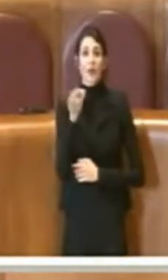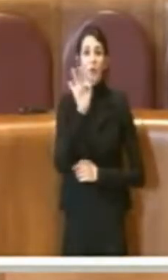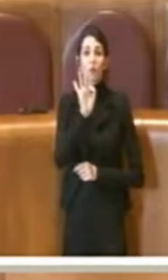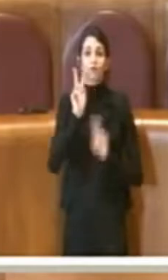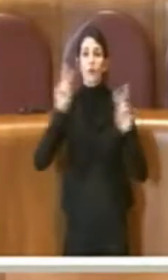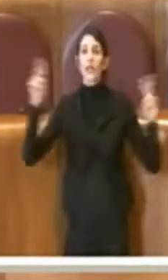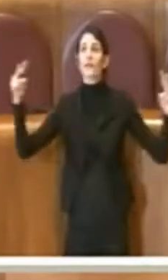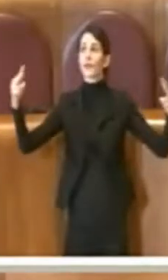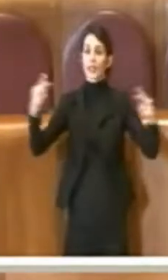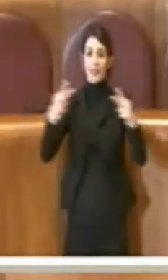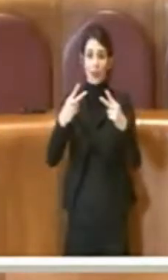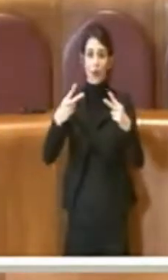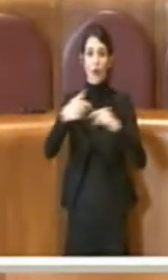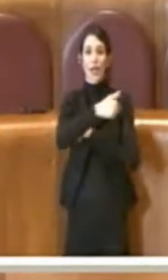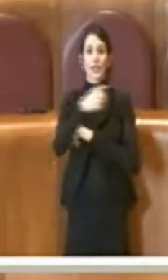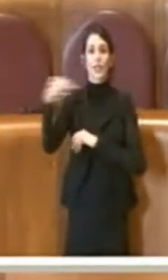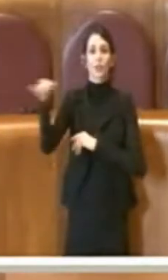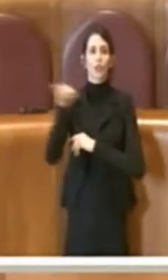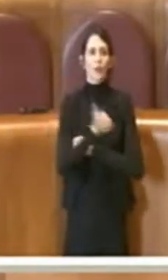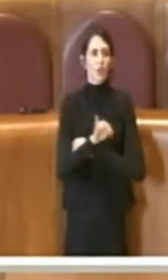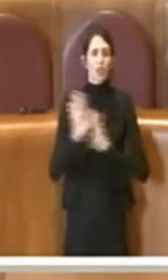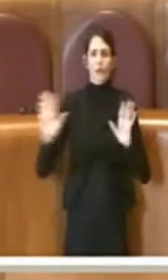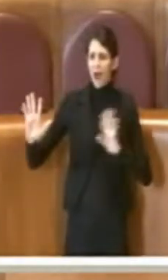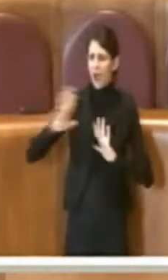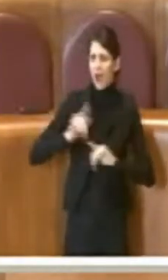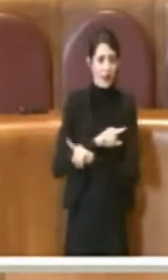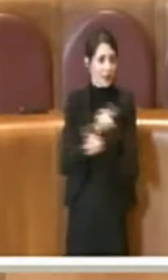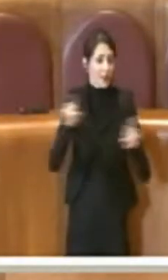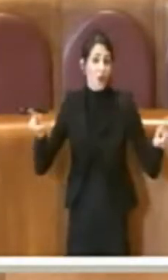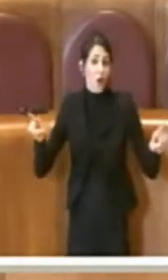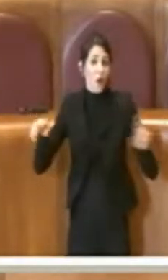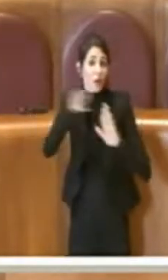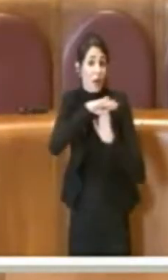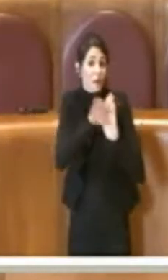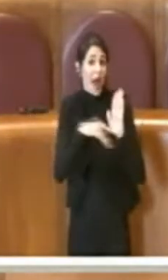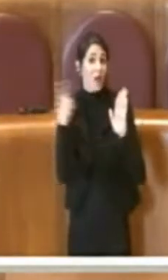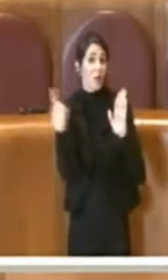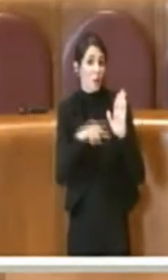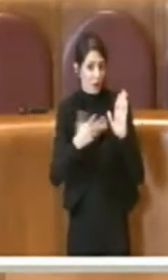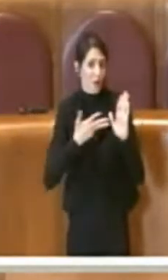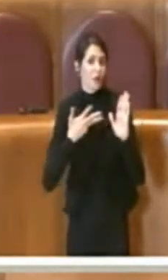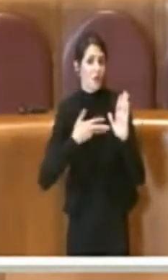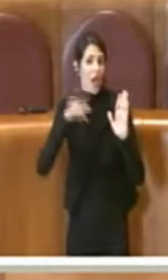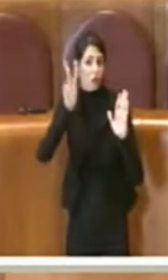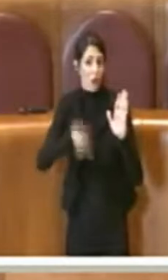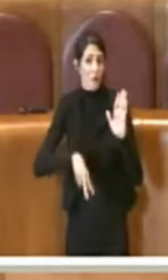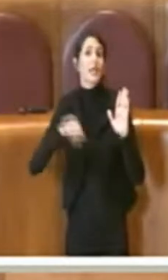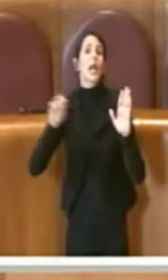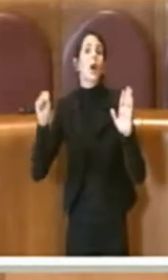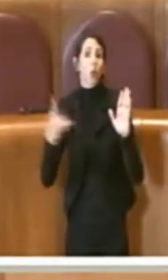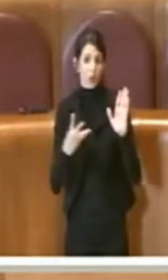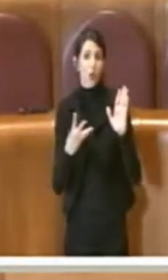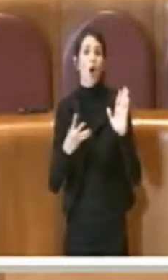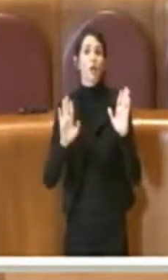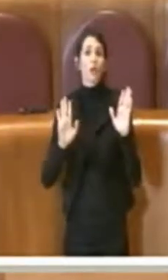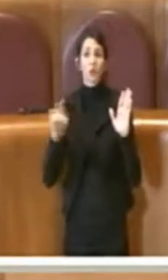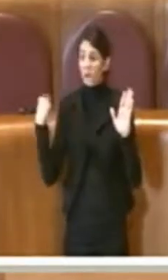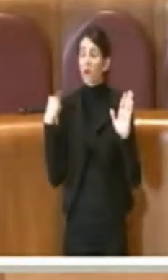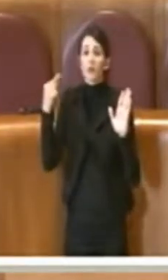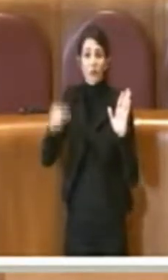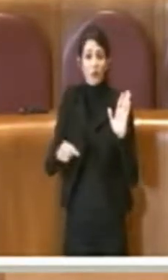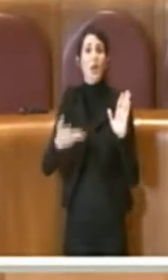non so se vi do una notizia nuova, ma questo piano c'è dal 2014. C'è il piano regionale